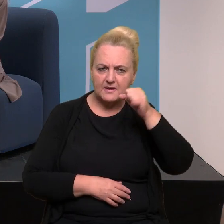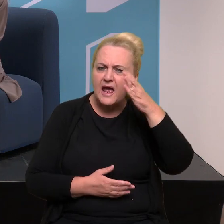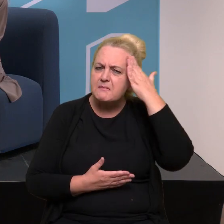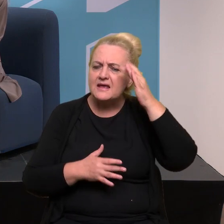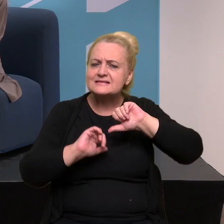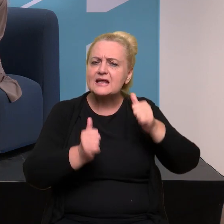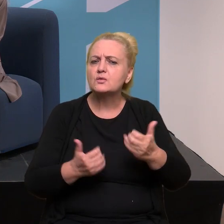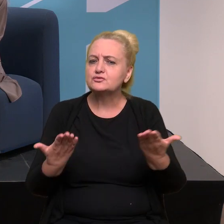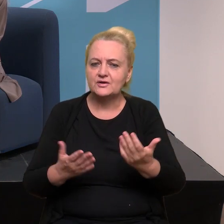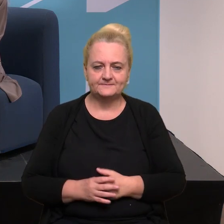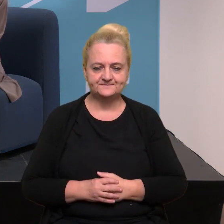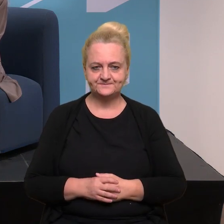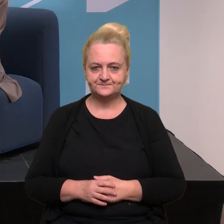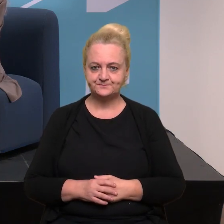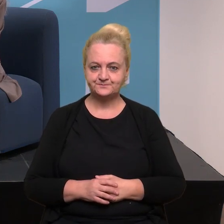mieszkasz?